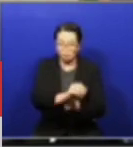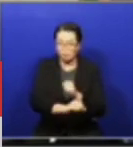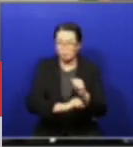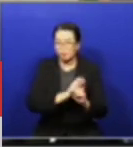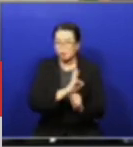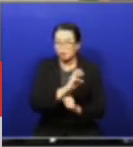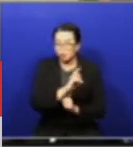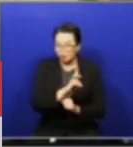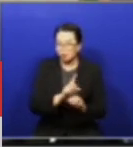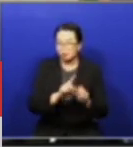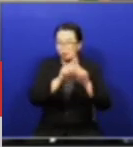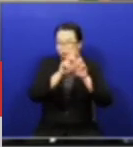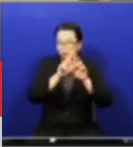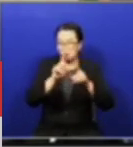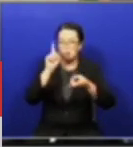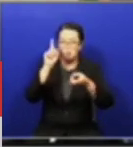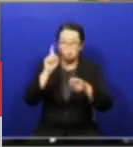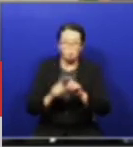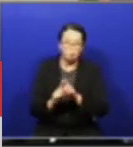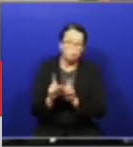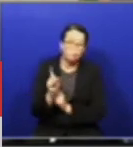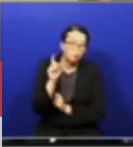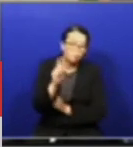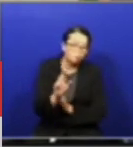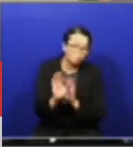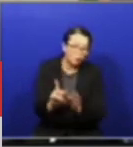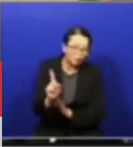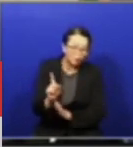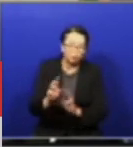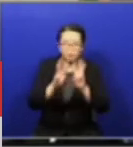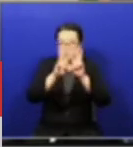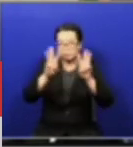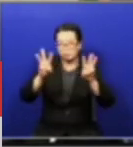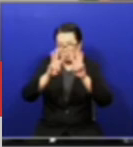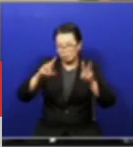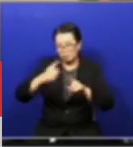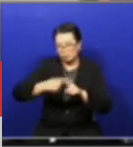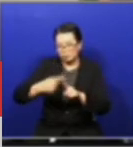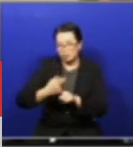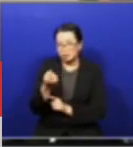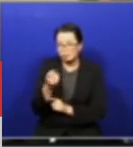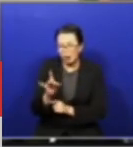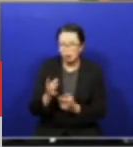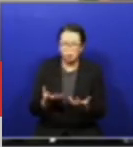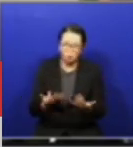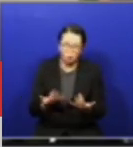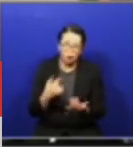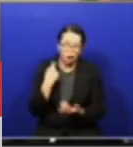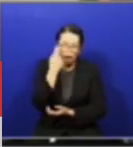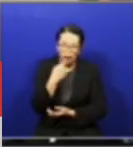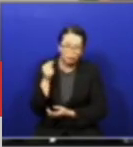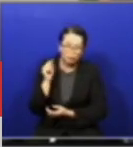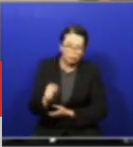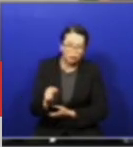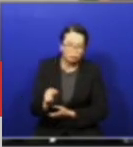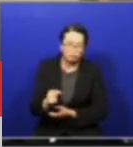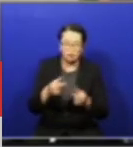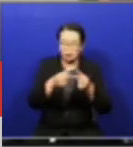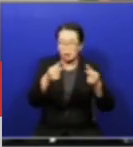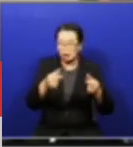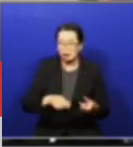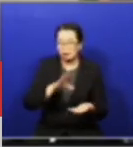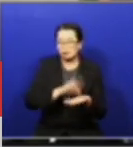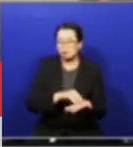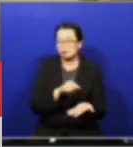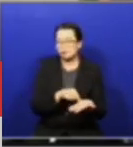ไซต์เพื่อทำประชาพิจารณ์18เดือนรอใครครับใครสั่งครับในรายงานท่านก็เขียน